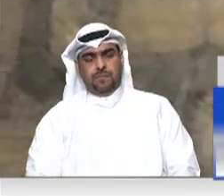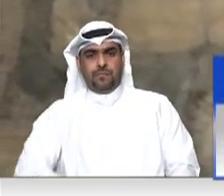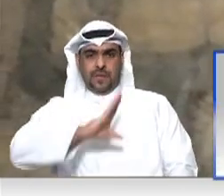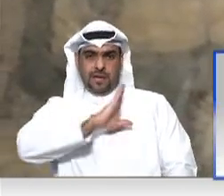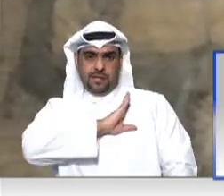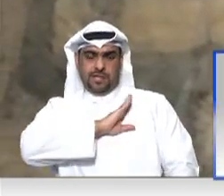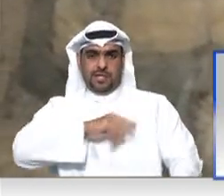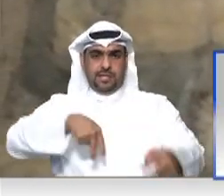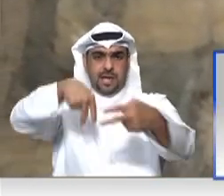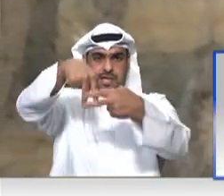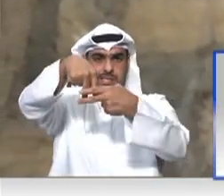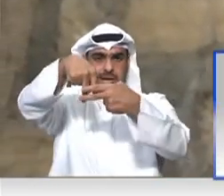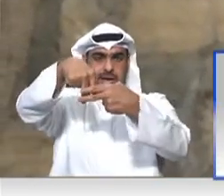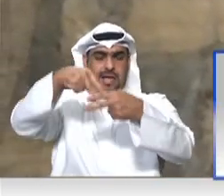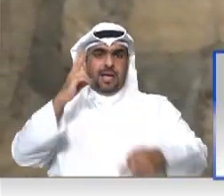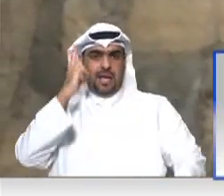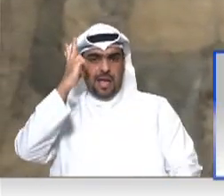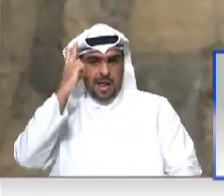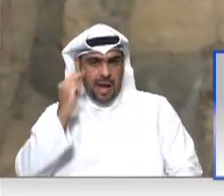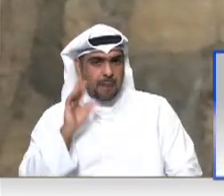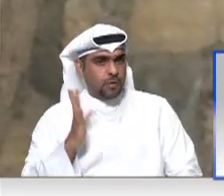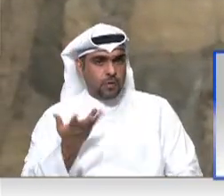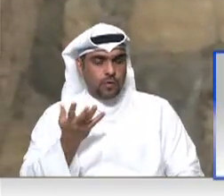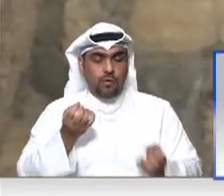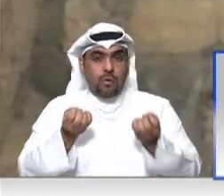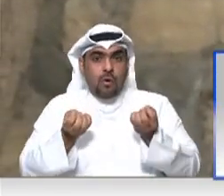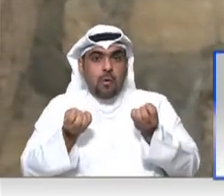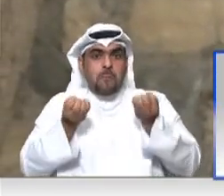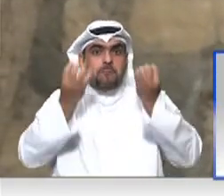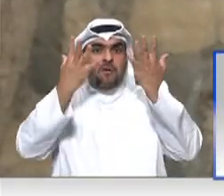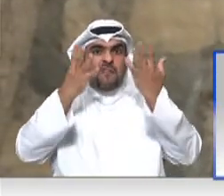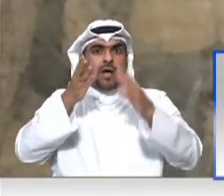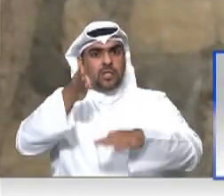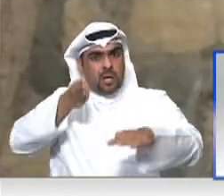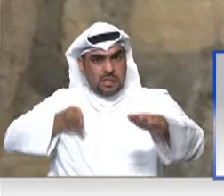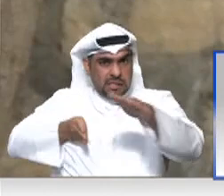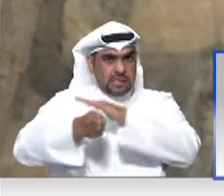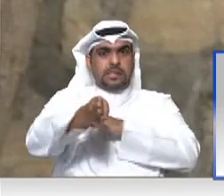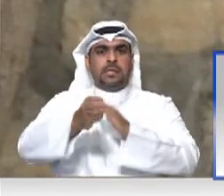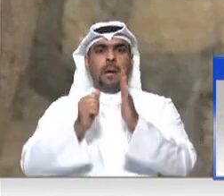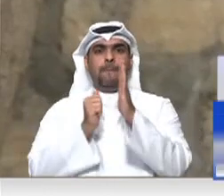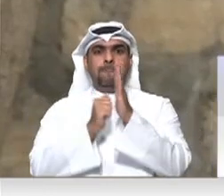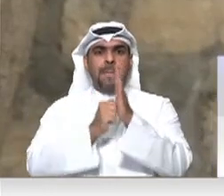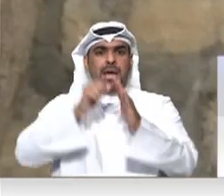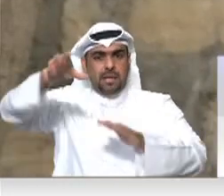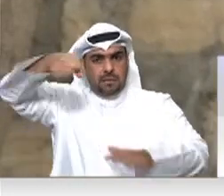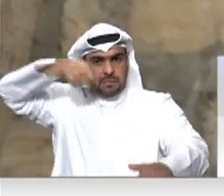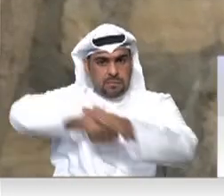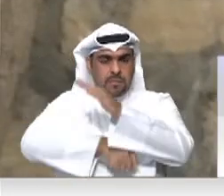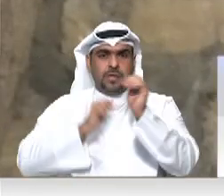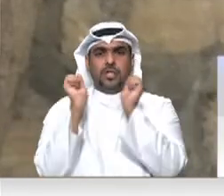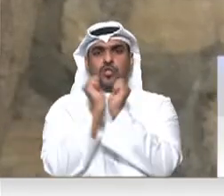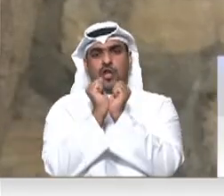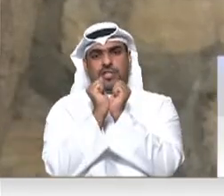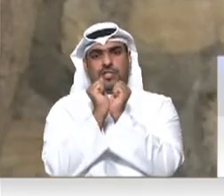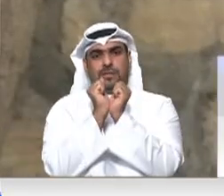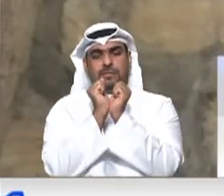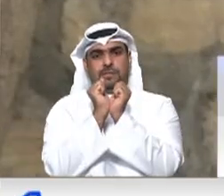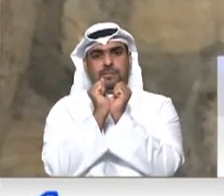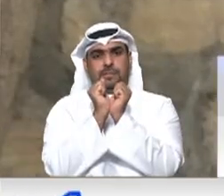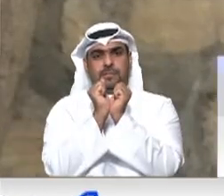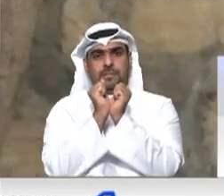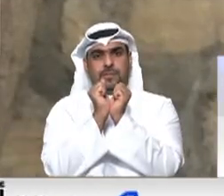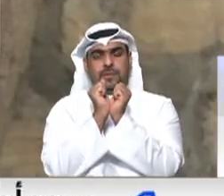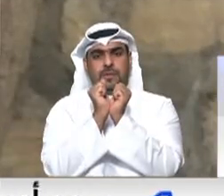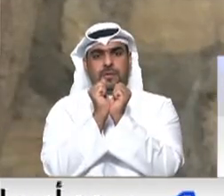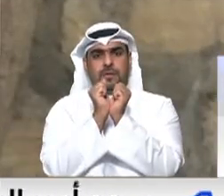عنصر الانقضاض والمفاجأة على الضفة الغربية كافة بالدخول قوات الاحتلال إلى أكثر